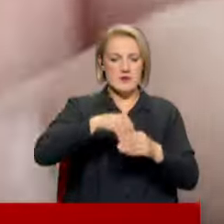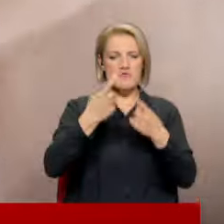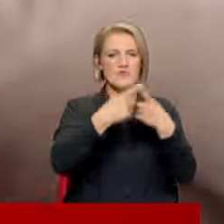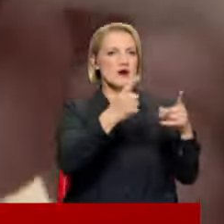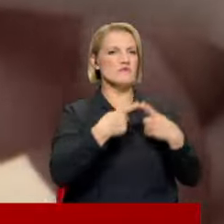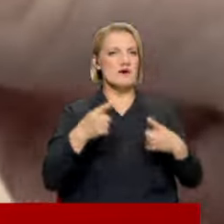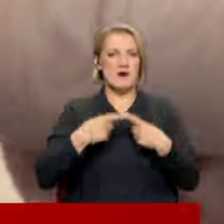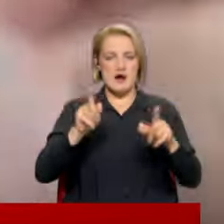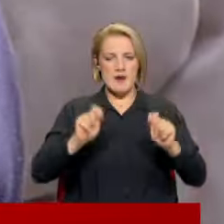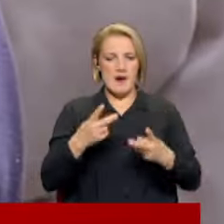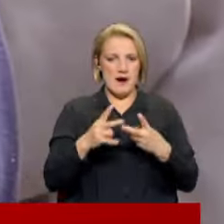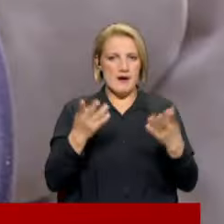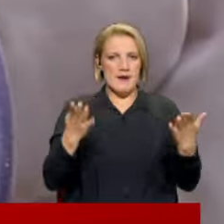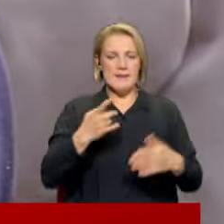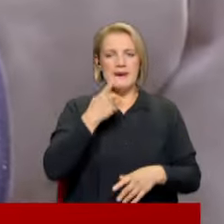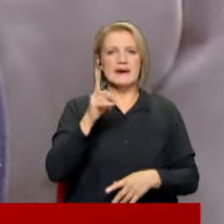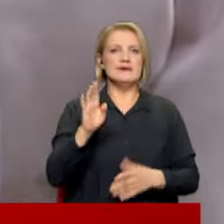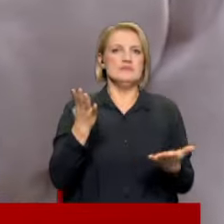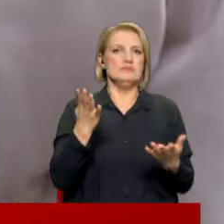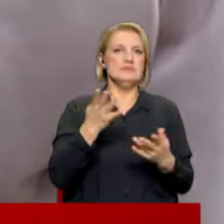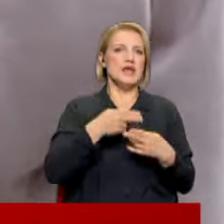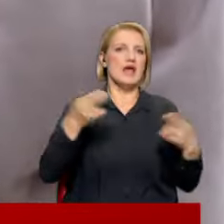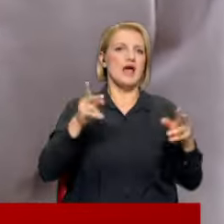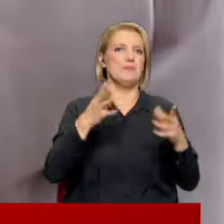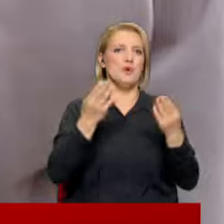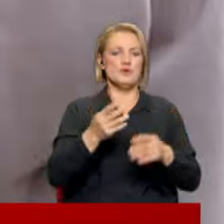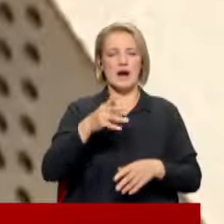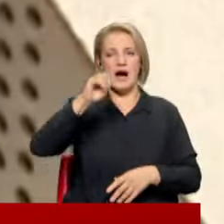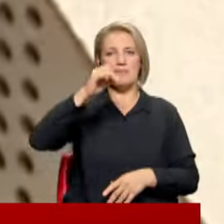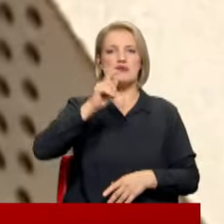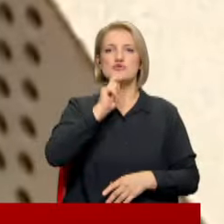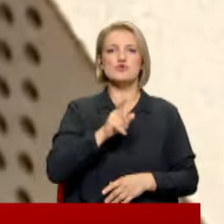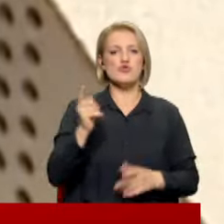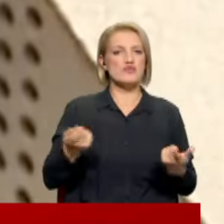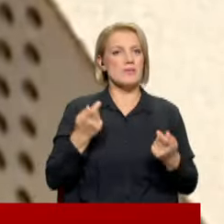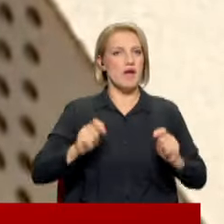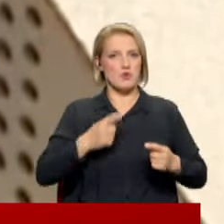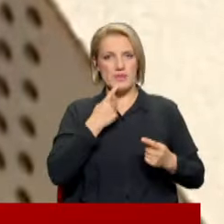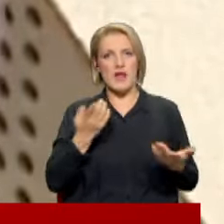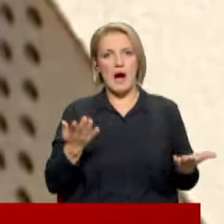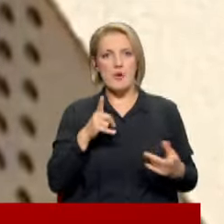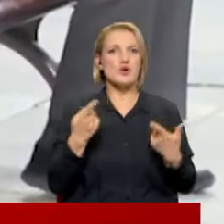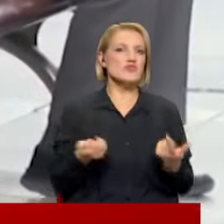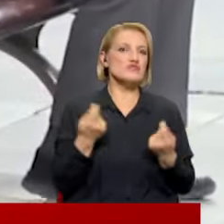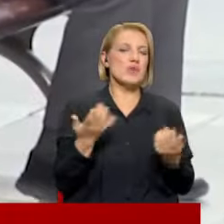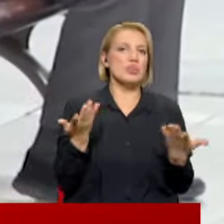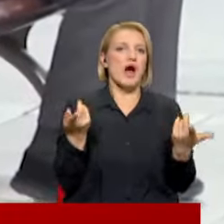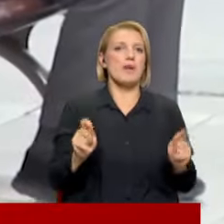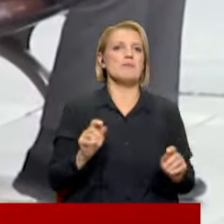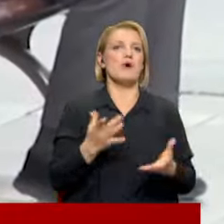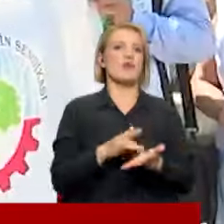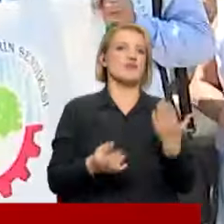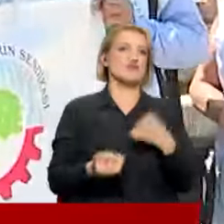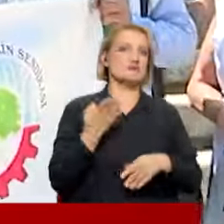farklı farklı yaptığı açıklamalarla yılan hikayesine döndü. AK Parti sözcüsü çalışma yapılıyor demişti ama o çalışmanın daha yapılmadığı